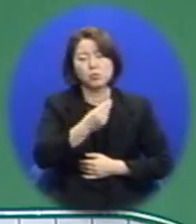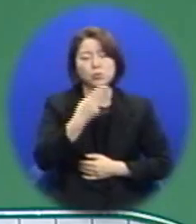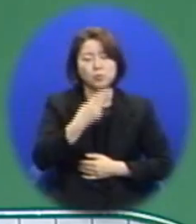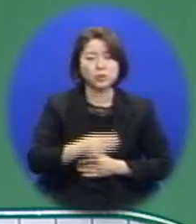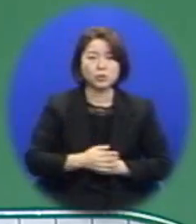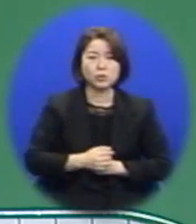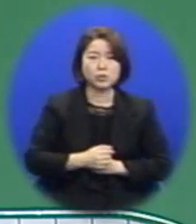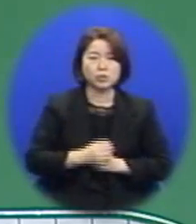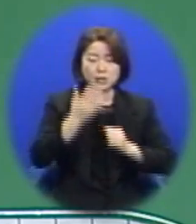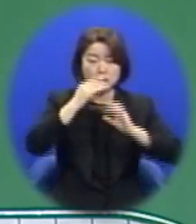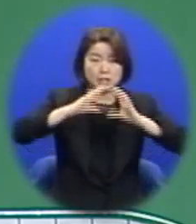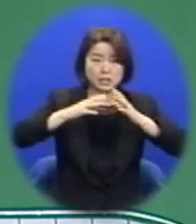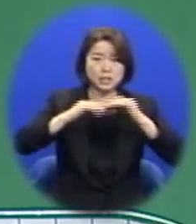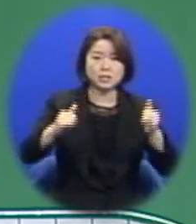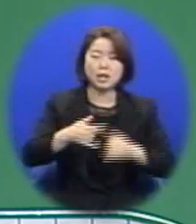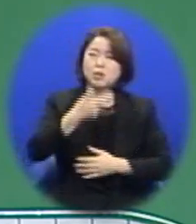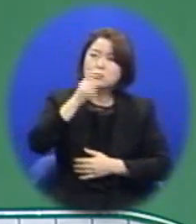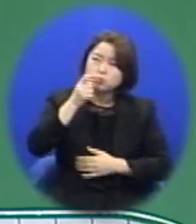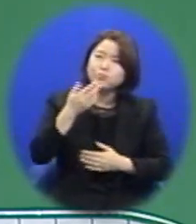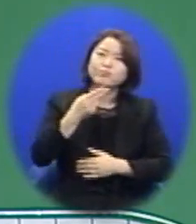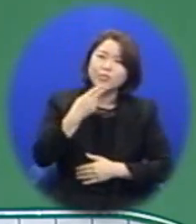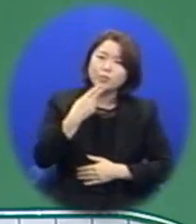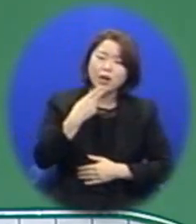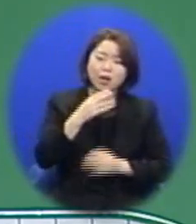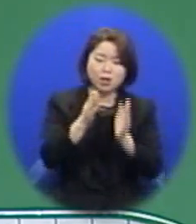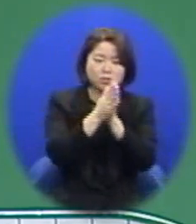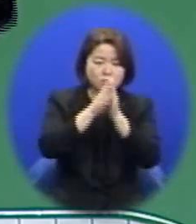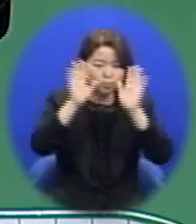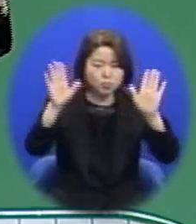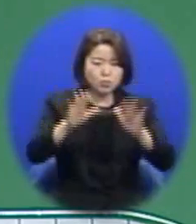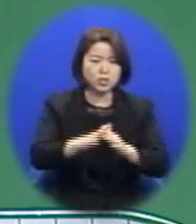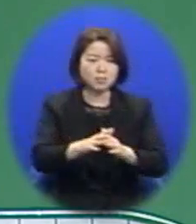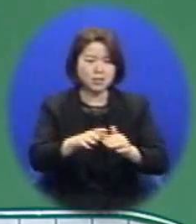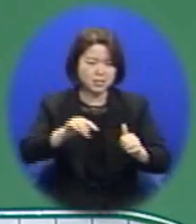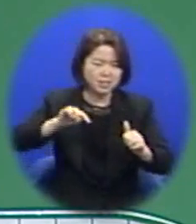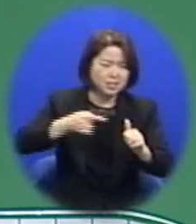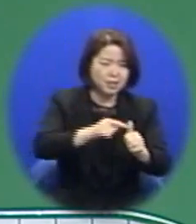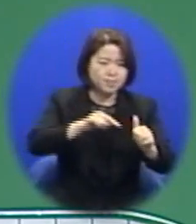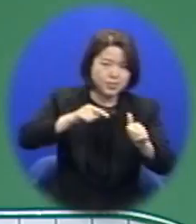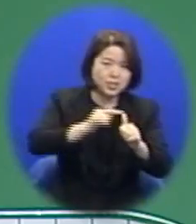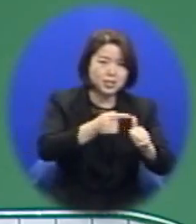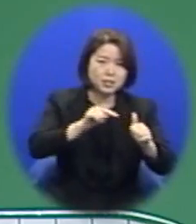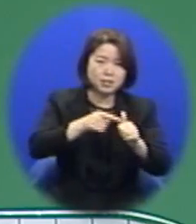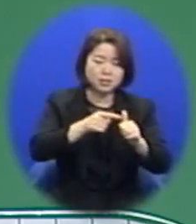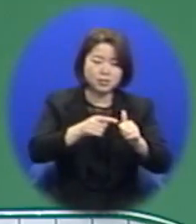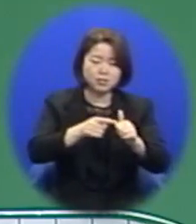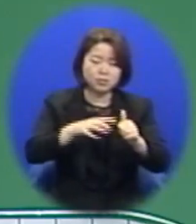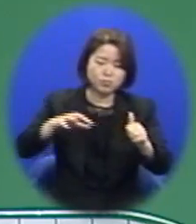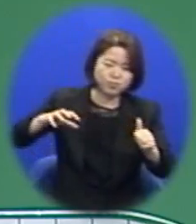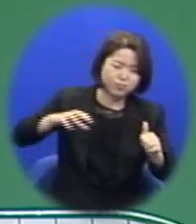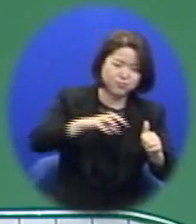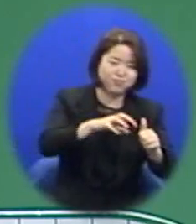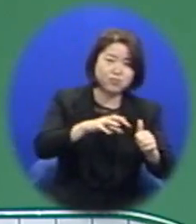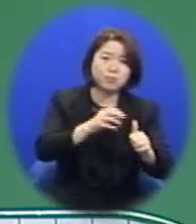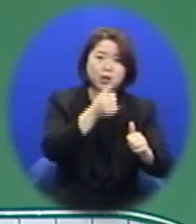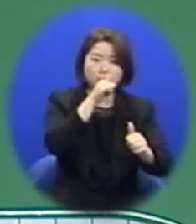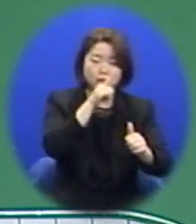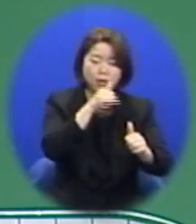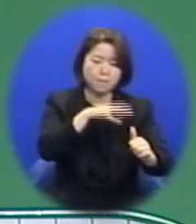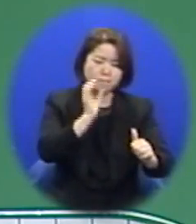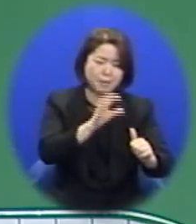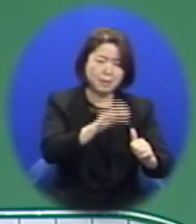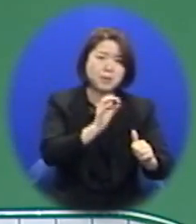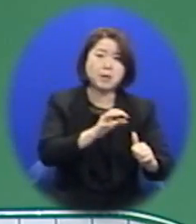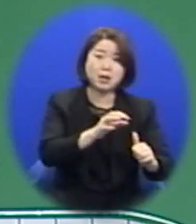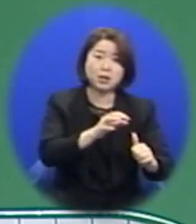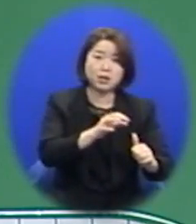이스라엘 백성들이 물이 없다고 모세를 그냥 잡아 죽일 정도로 모세에게 달려들어서 얼마나 모세를